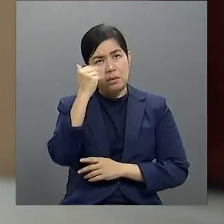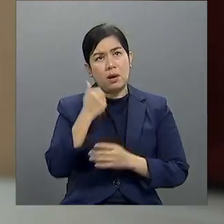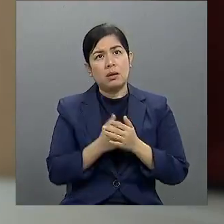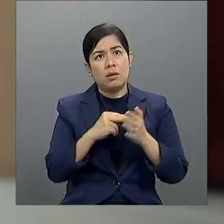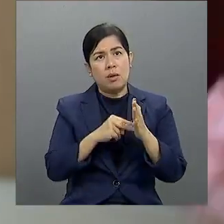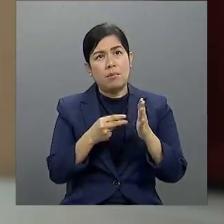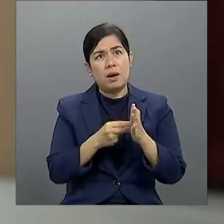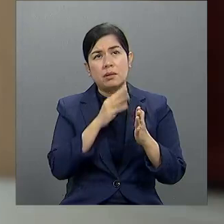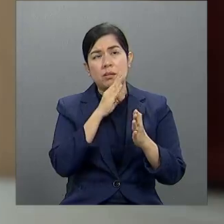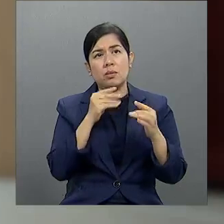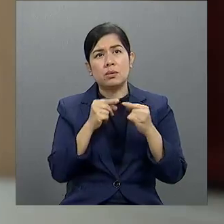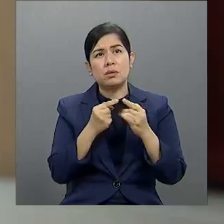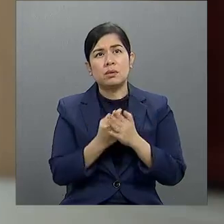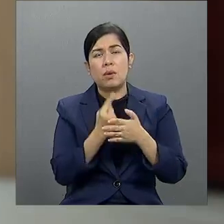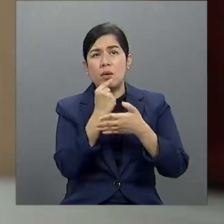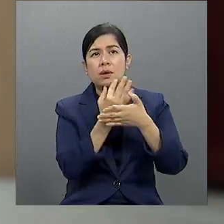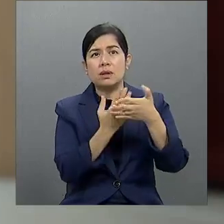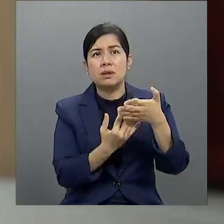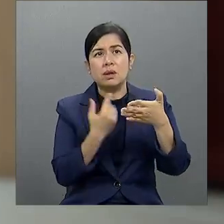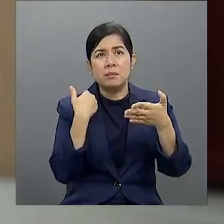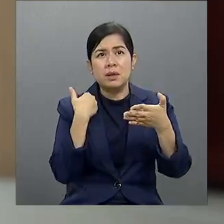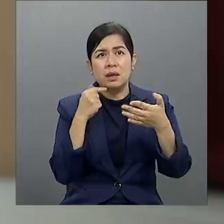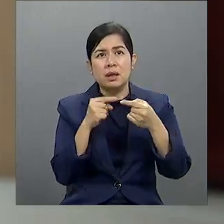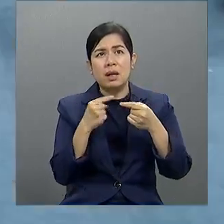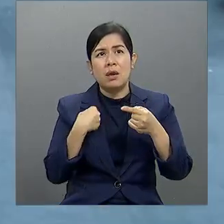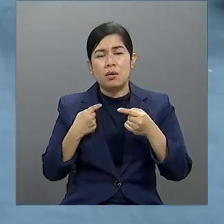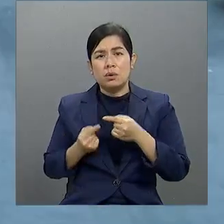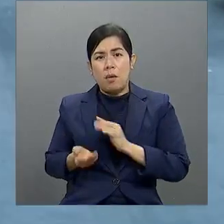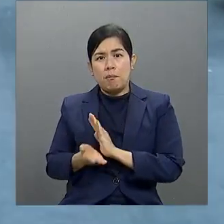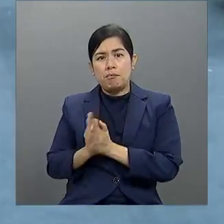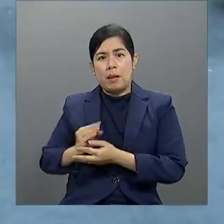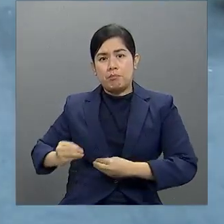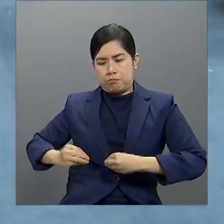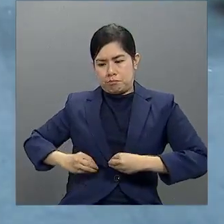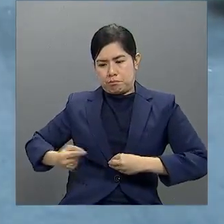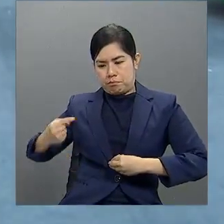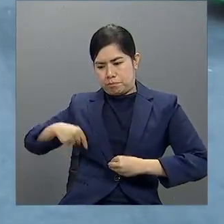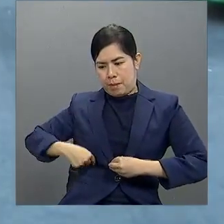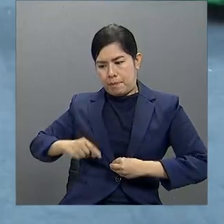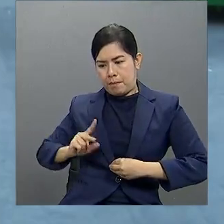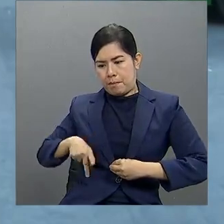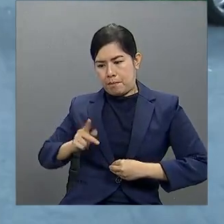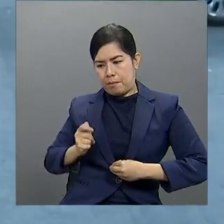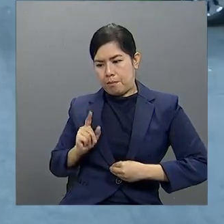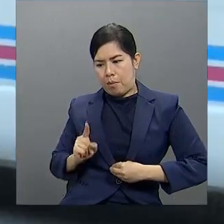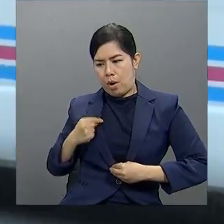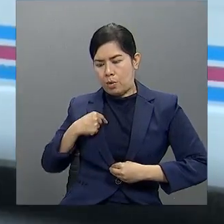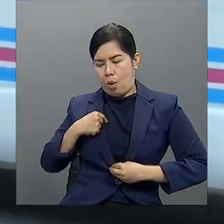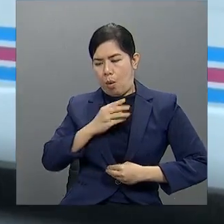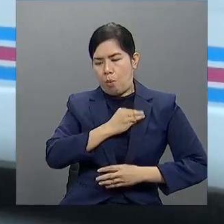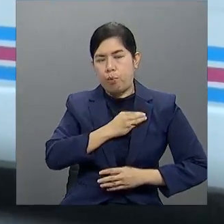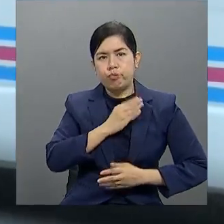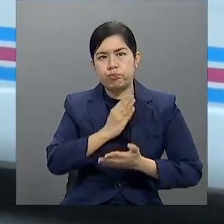แล้วมันอาจจะโชว์มาย้ายมาที่ปอด ที่ปอดหัวใจ เส้นเลือดปอดแล้วจะหยุดเต้นได ้ เพราะงั้นก็ต้องระวังไม่